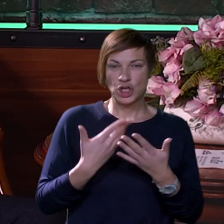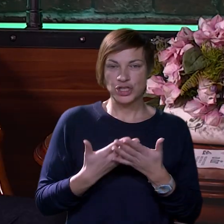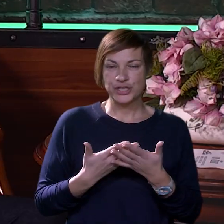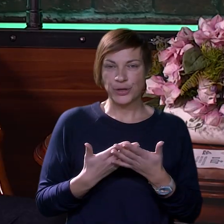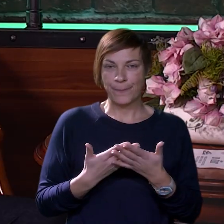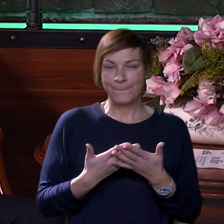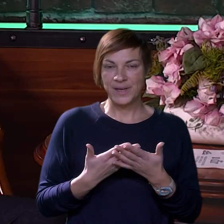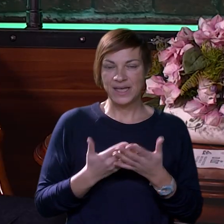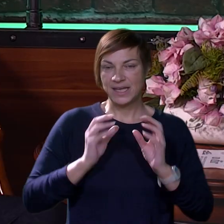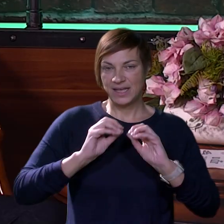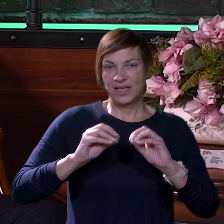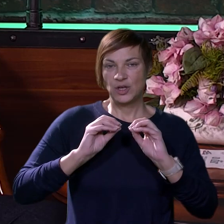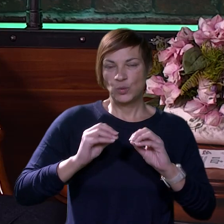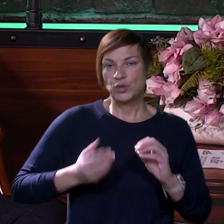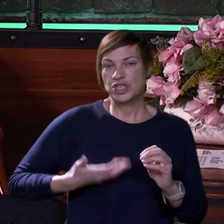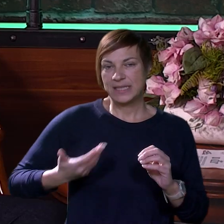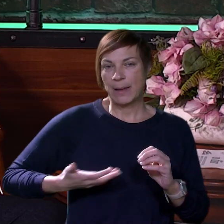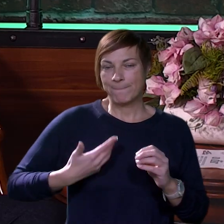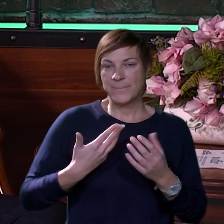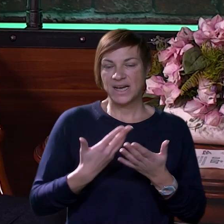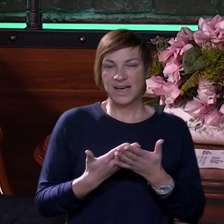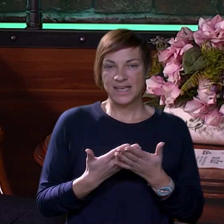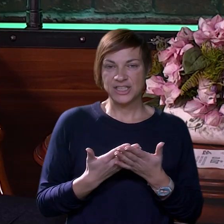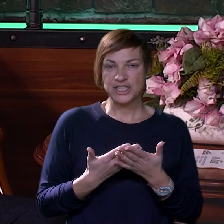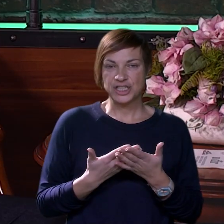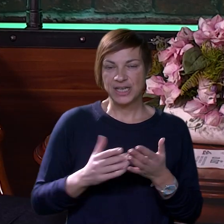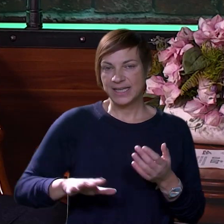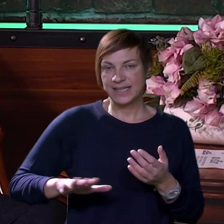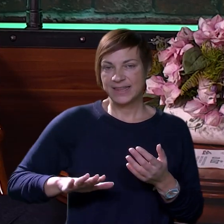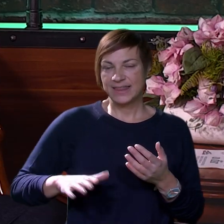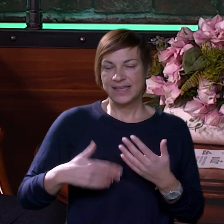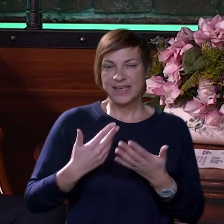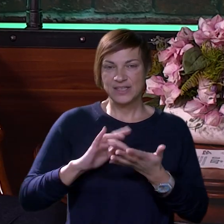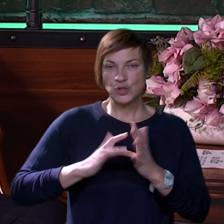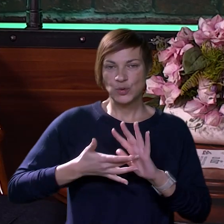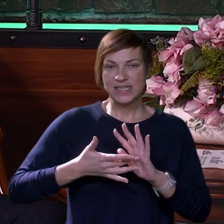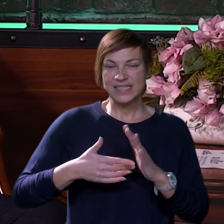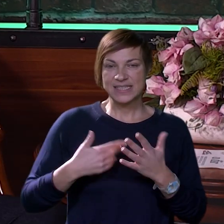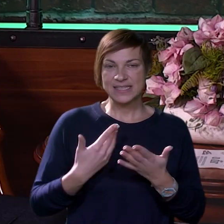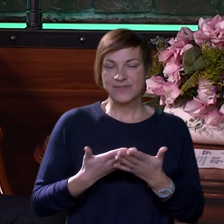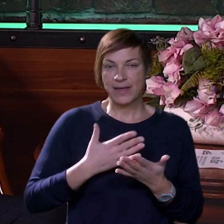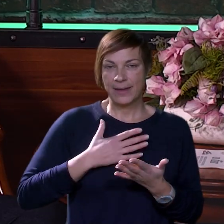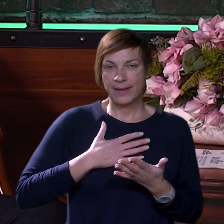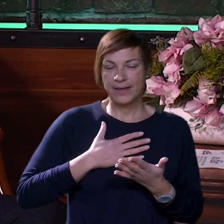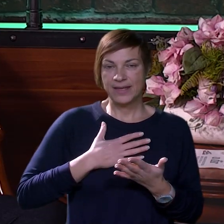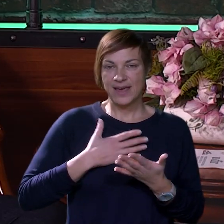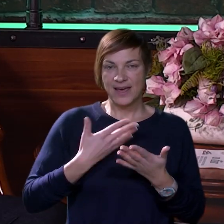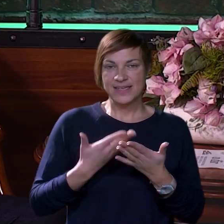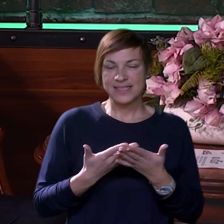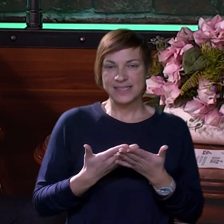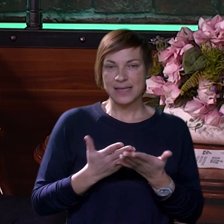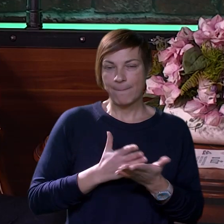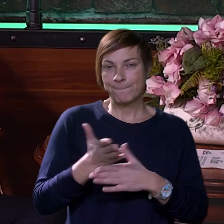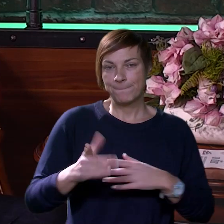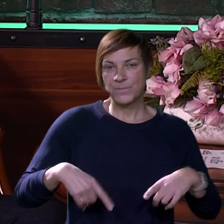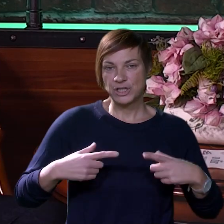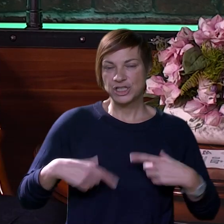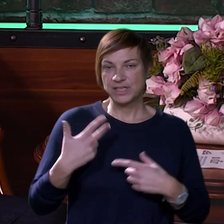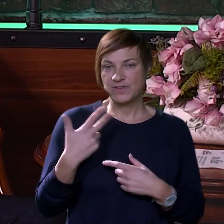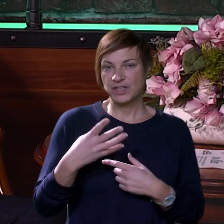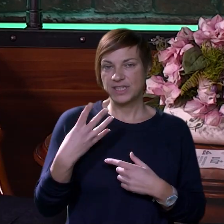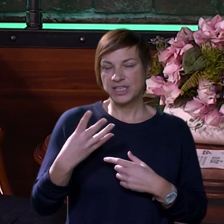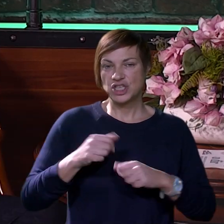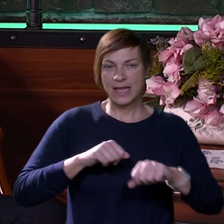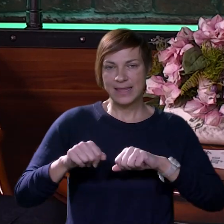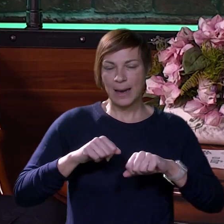eto, učiti mlađe, djecu, unučadi, sve. Ja sam proživio